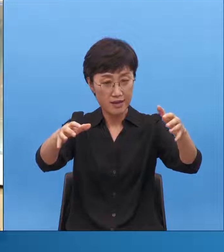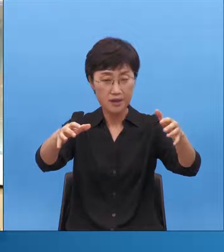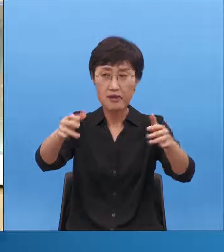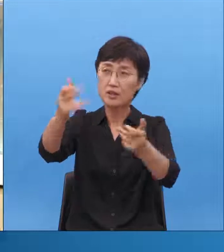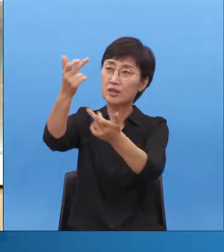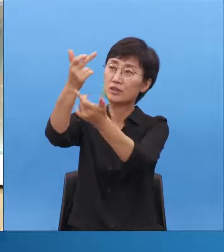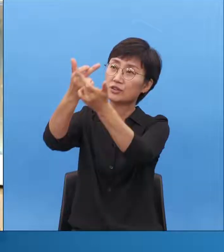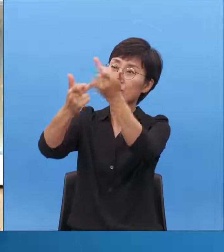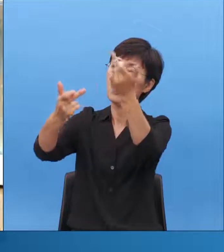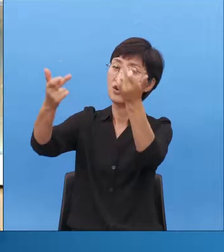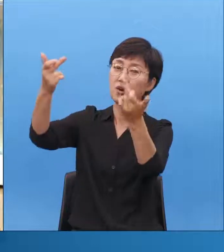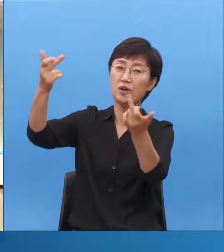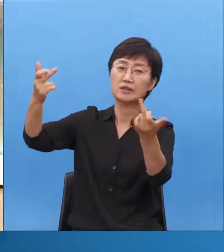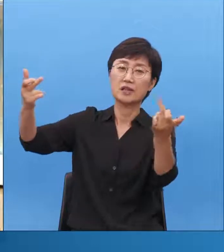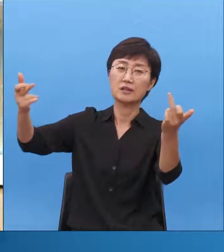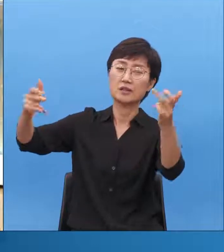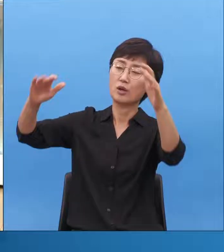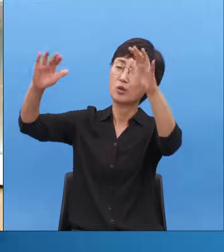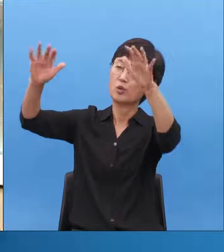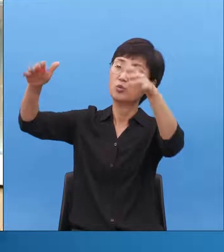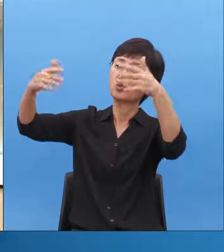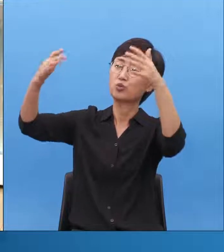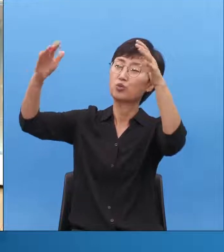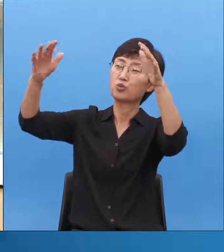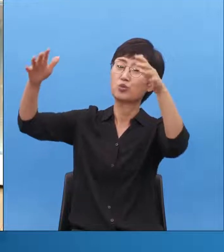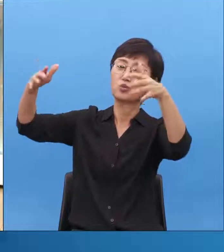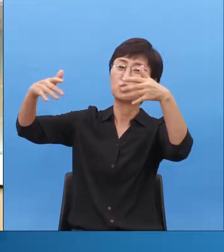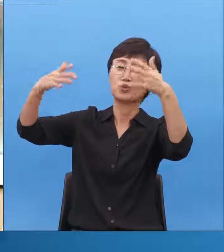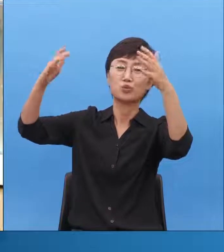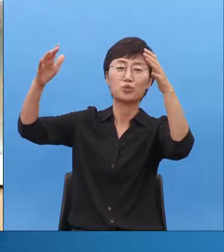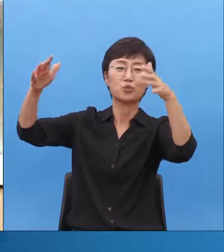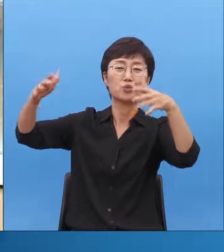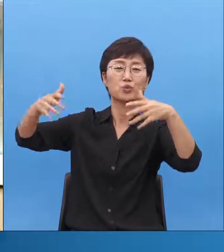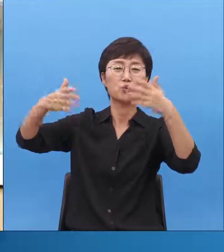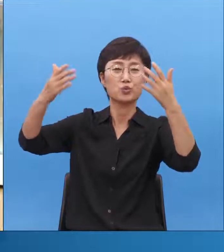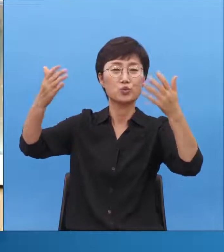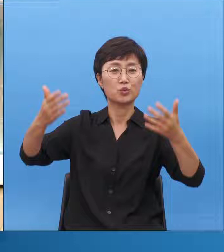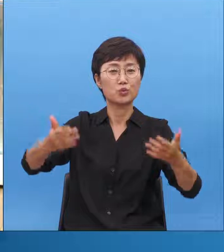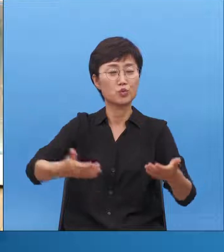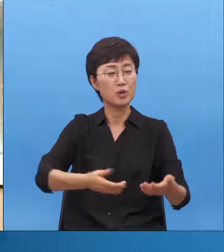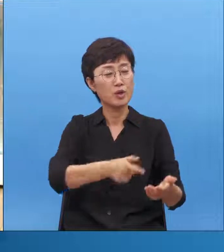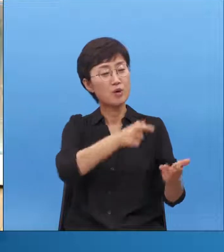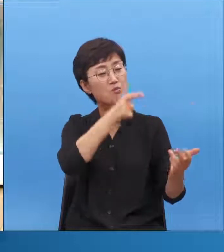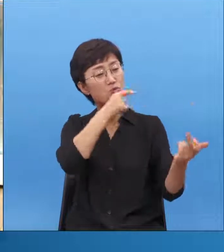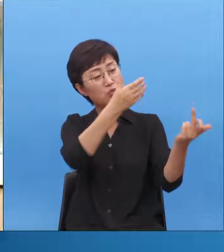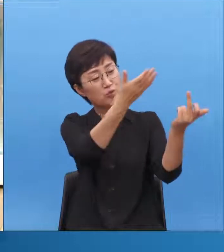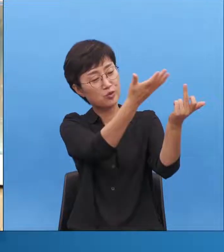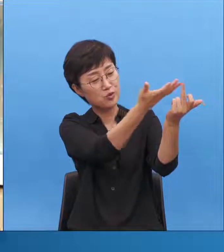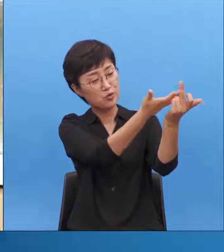세계는 저 산에 부는 바람과